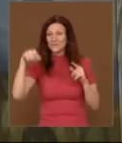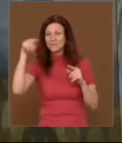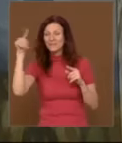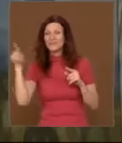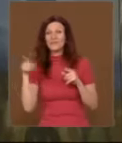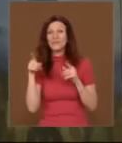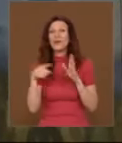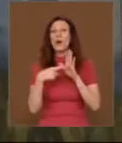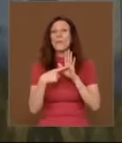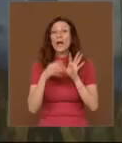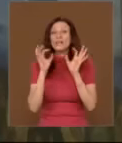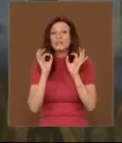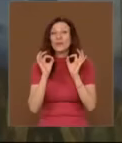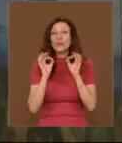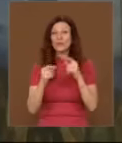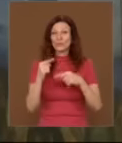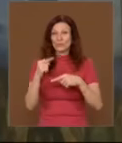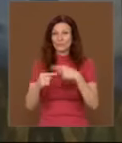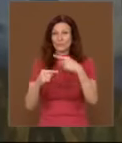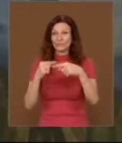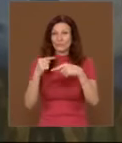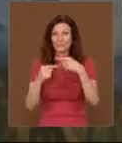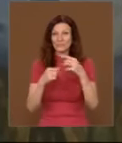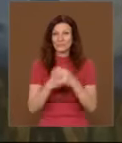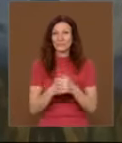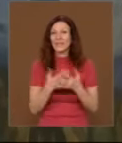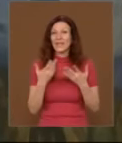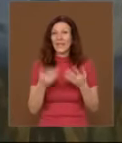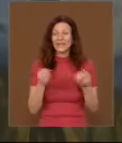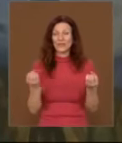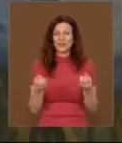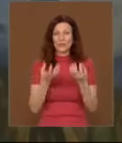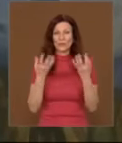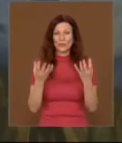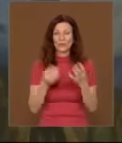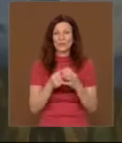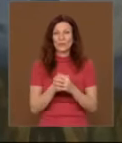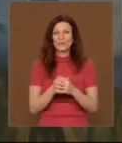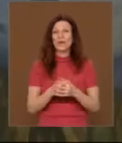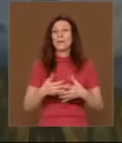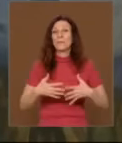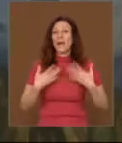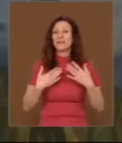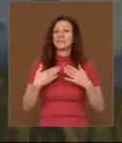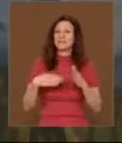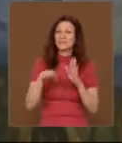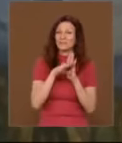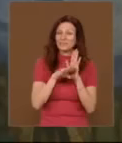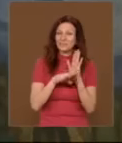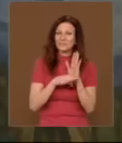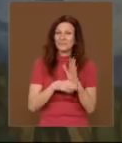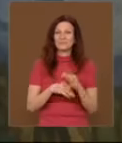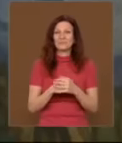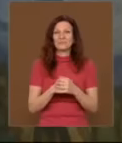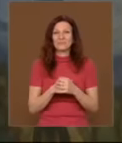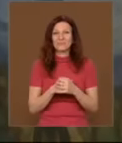които изобразяват точно тази последователност на евангелските събития и на празниците,